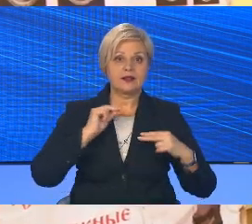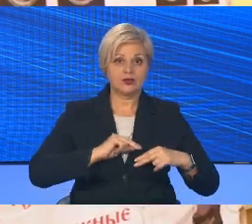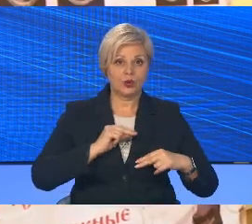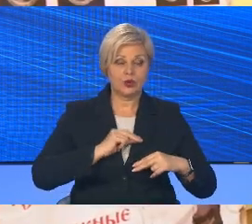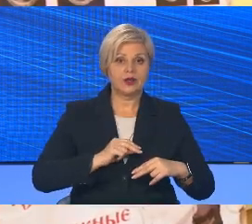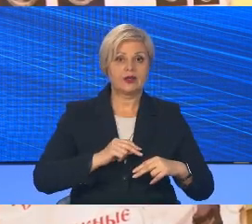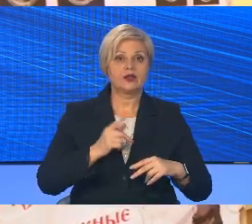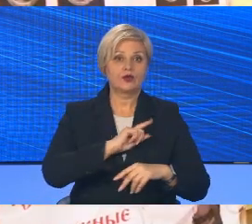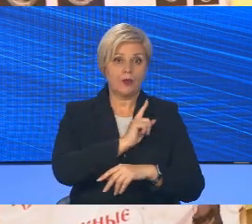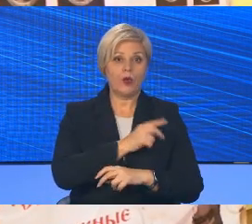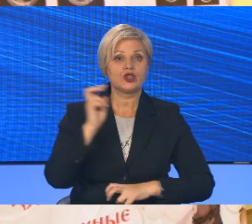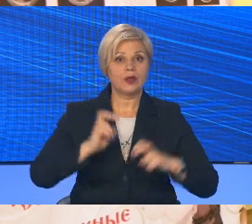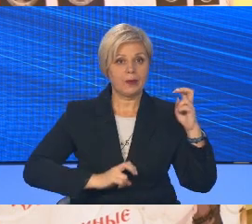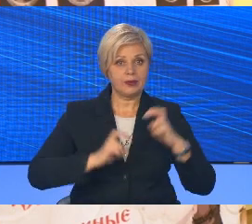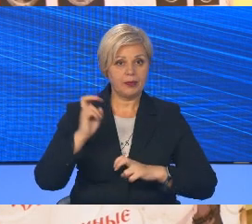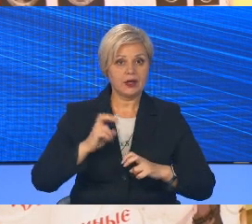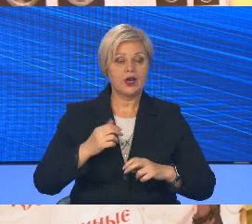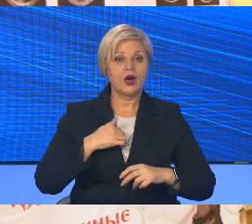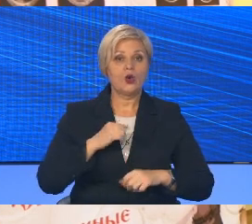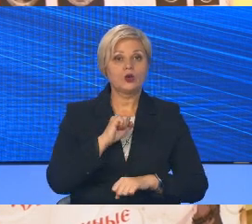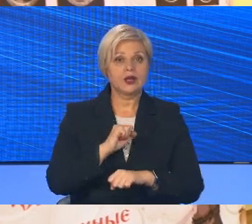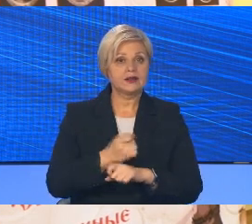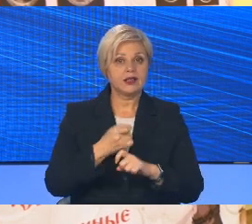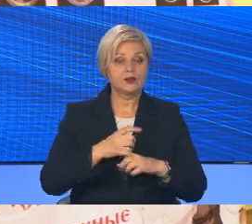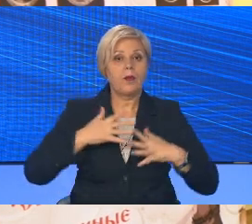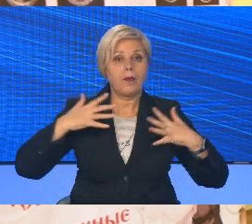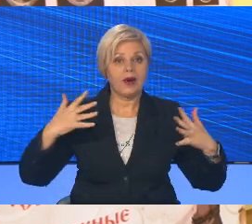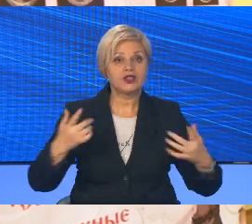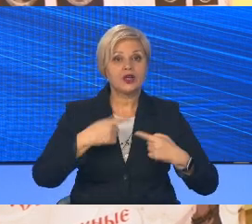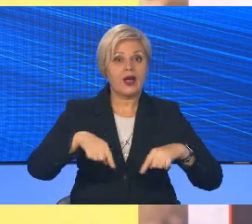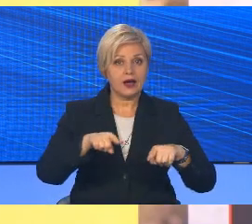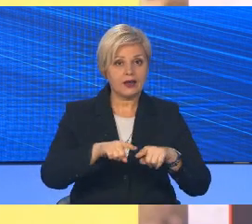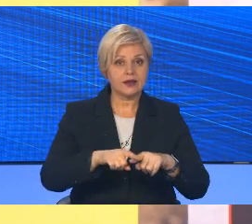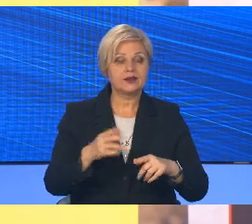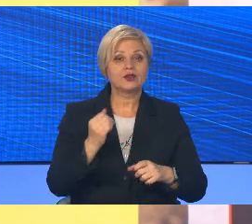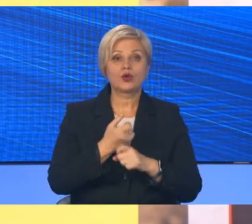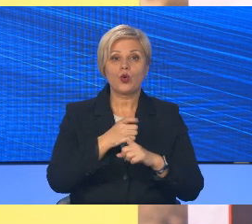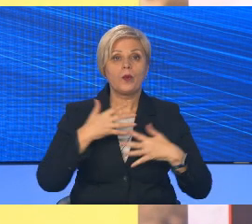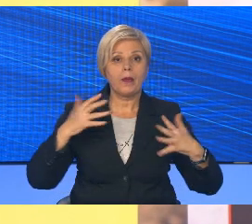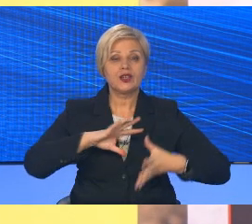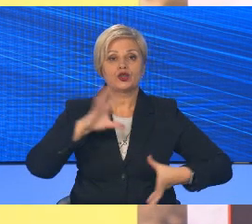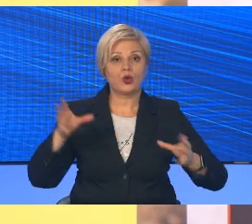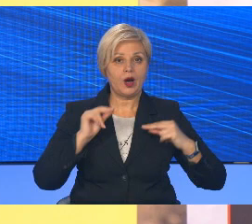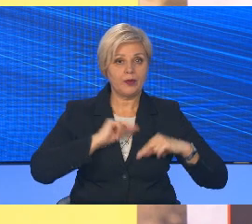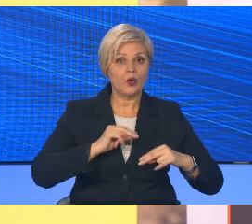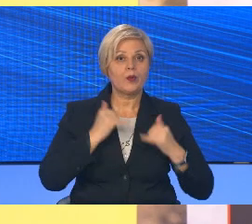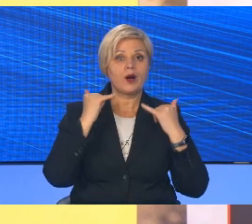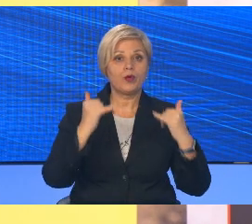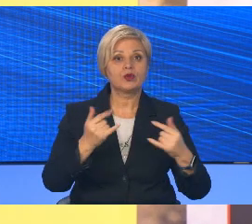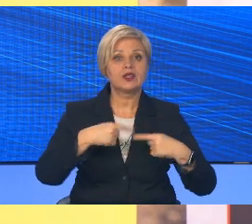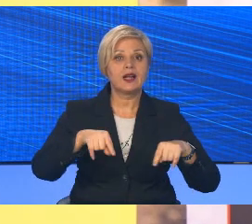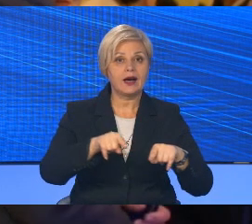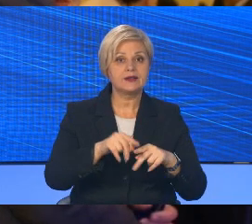таком большом, мощном предприятии. У нас станция Барбаров – это очень большая организация, которая делает очень большой объем работы для